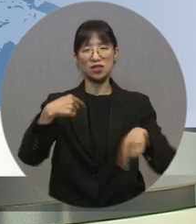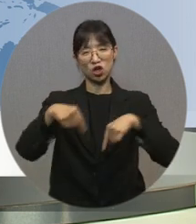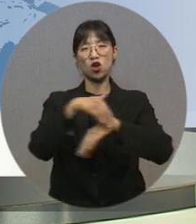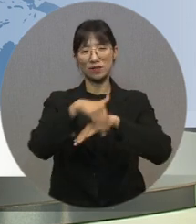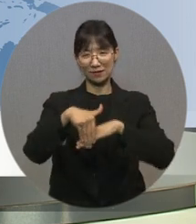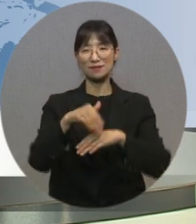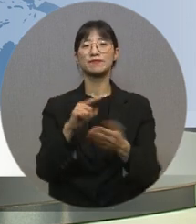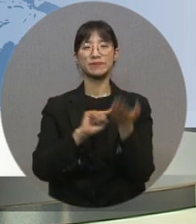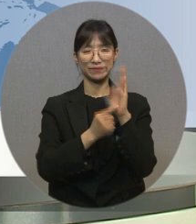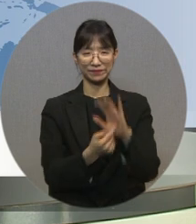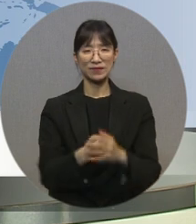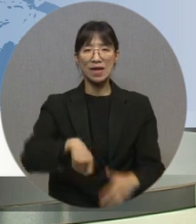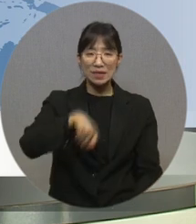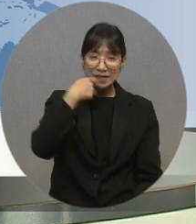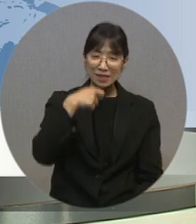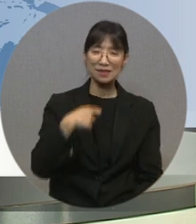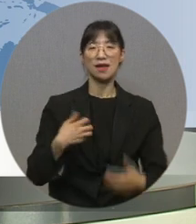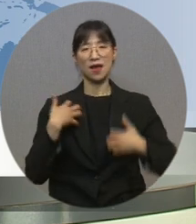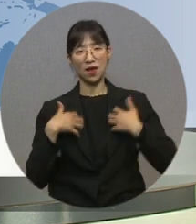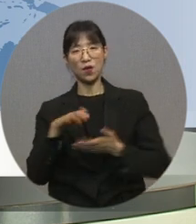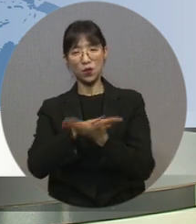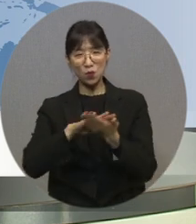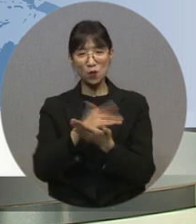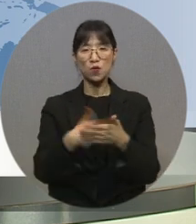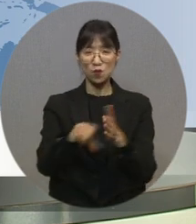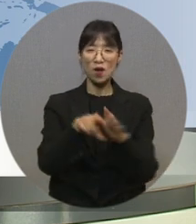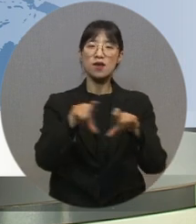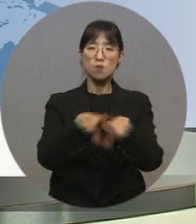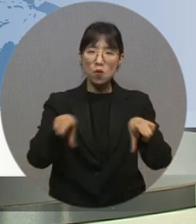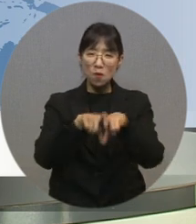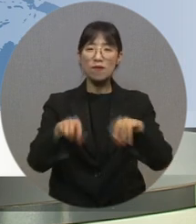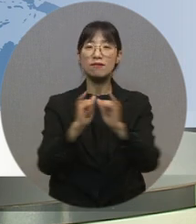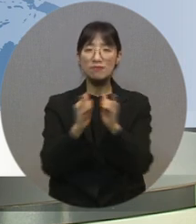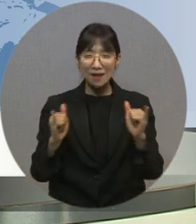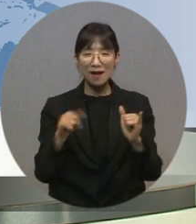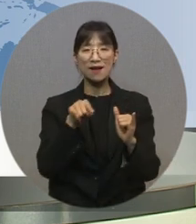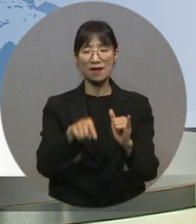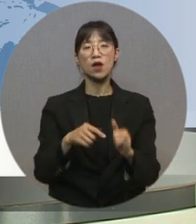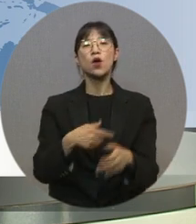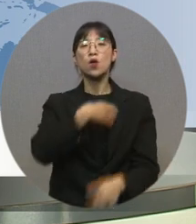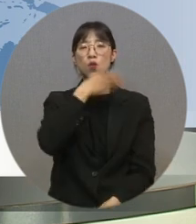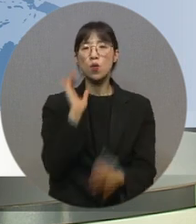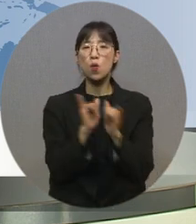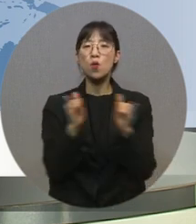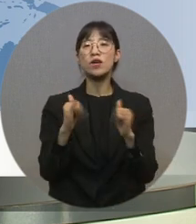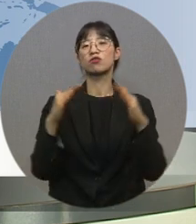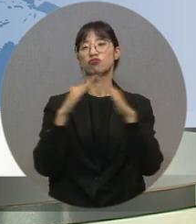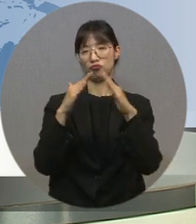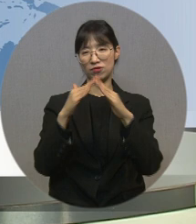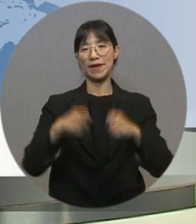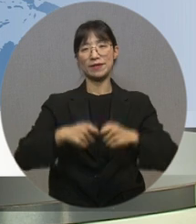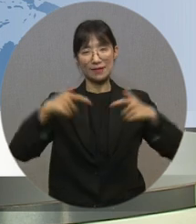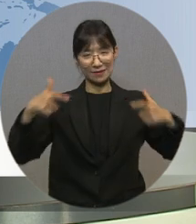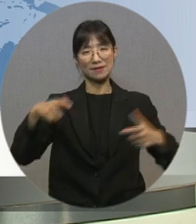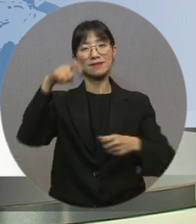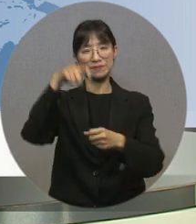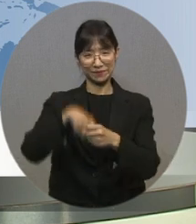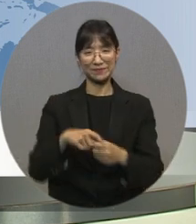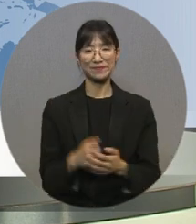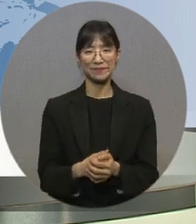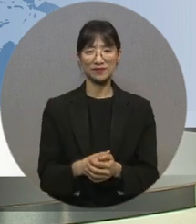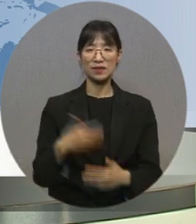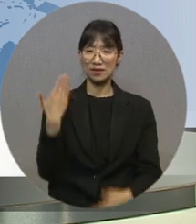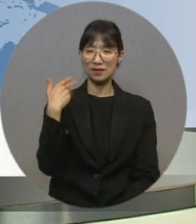식사와 여가 생활이 모두 가능한 서민, 중산층을 대상으로 하는 노인 주택을 늘려 나간다는 계획인데요.